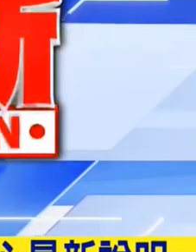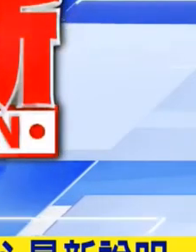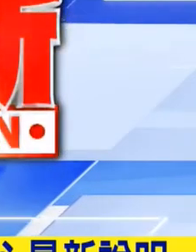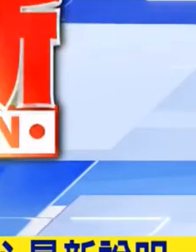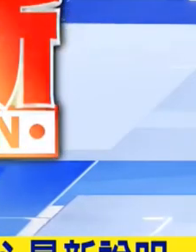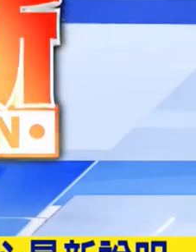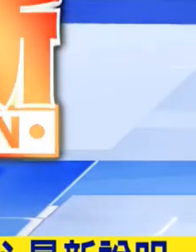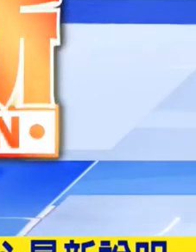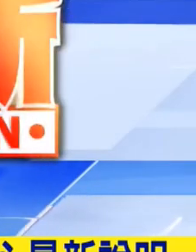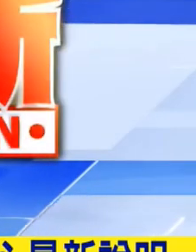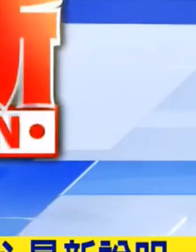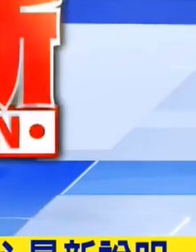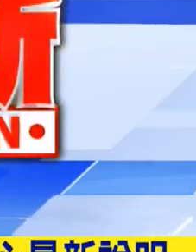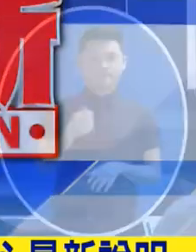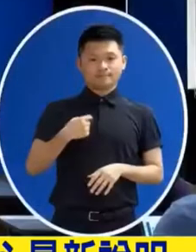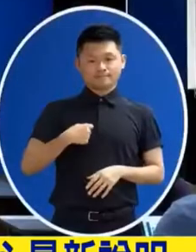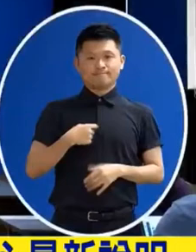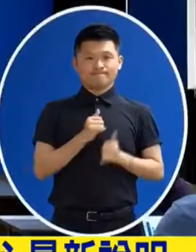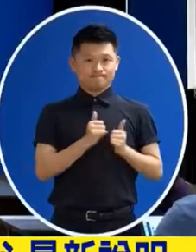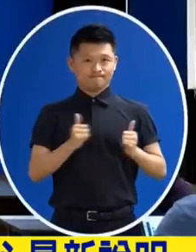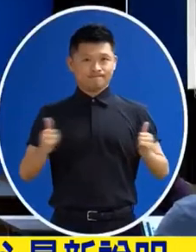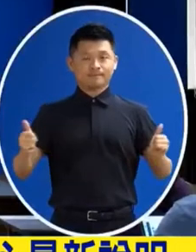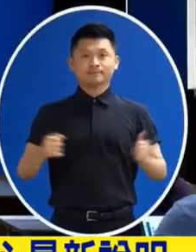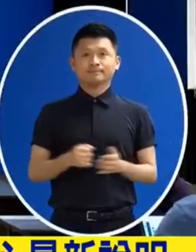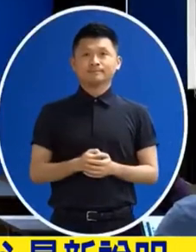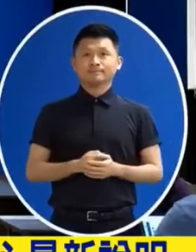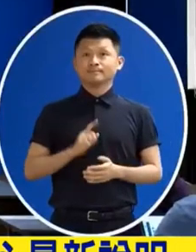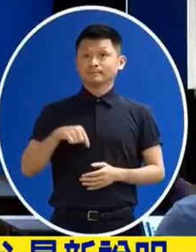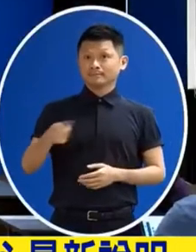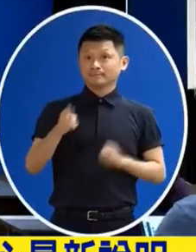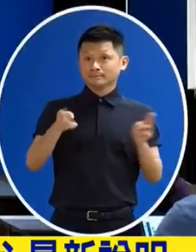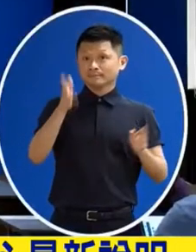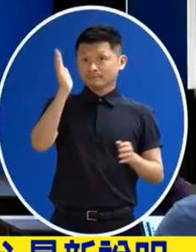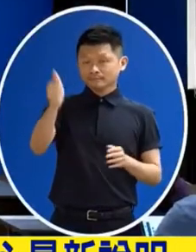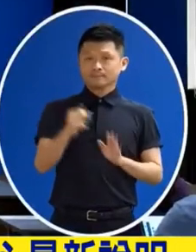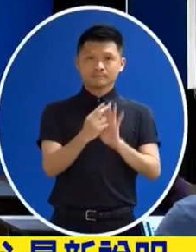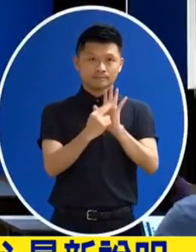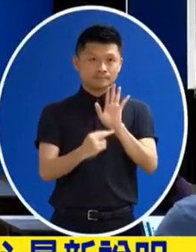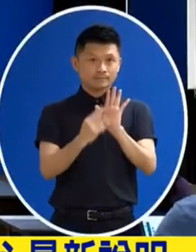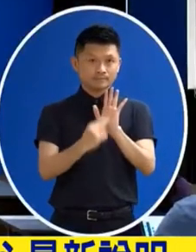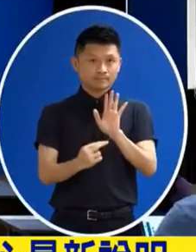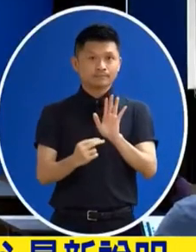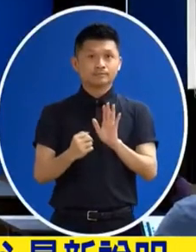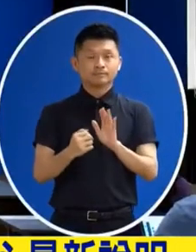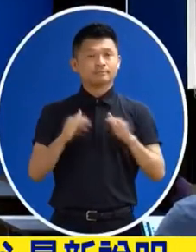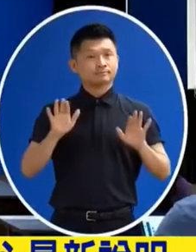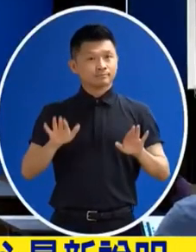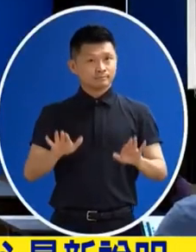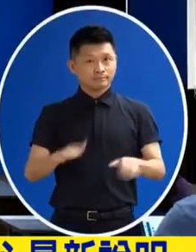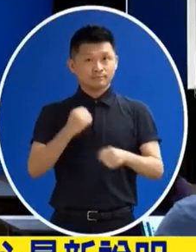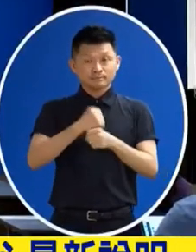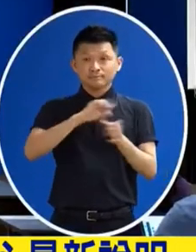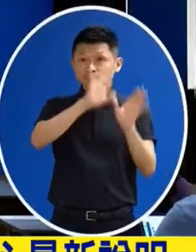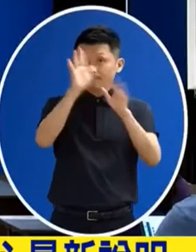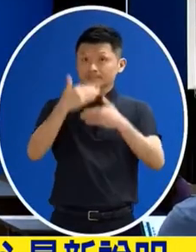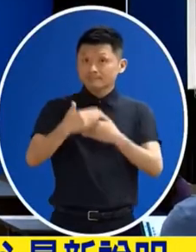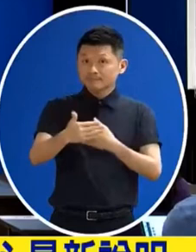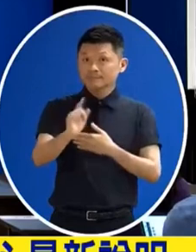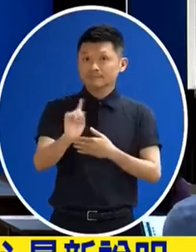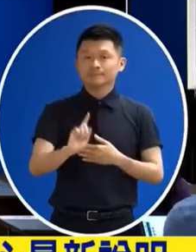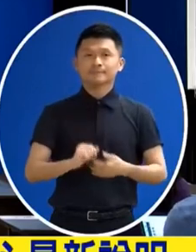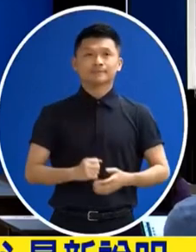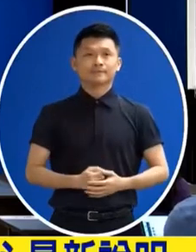降，来听指挥中心的最新说明。 接下来就请我们指挥官跟大家说明，好，那我们目前工作的一个情